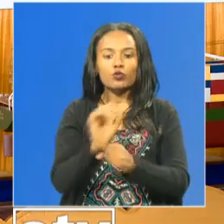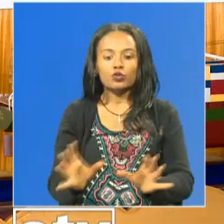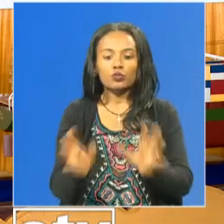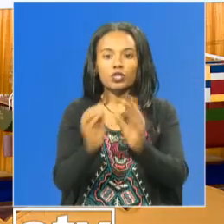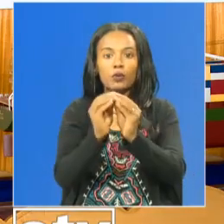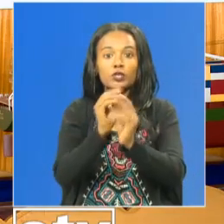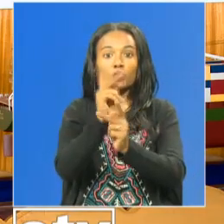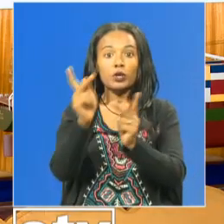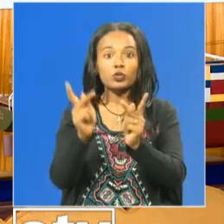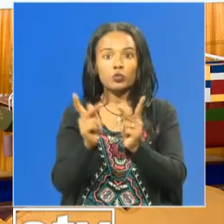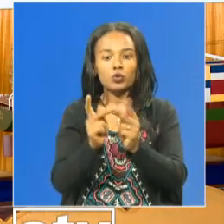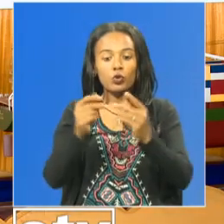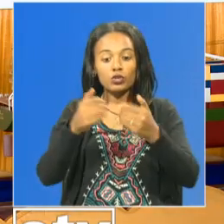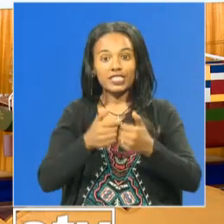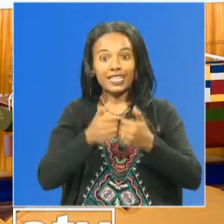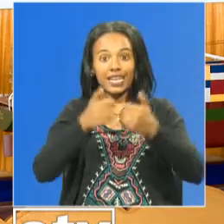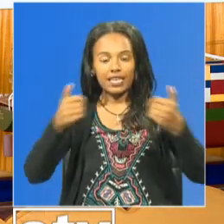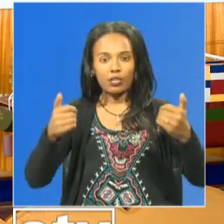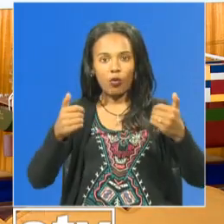የሚከሰባሰቡባቸው ቦታዎች ተለይተው